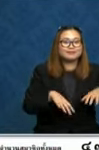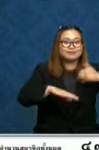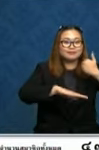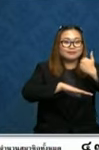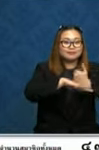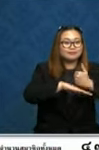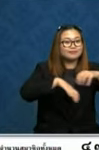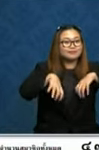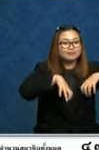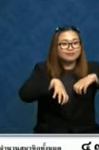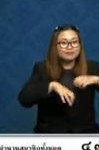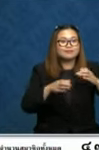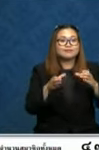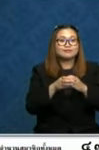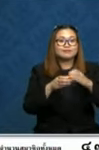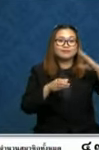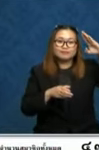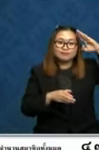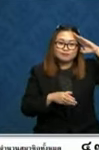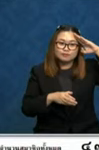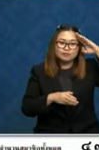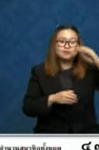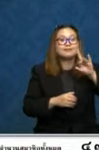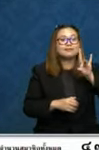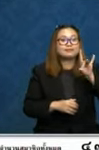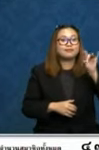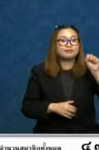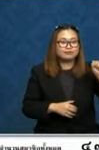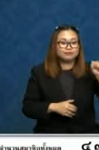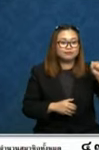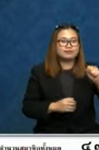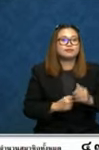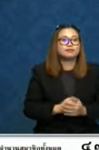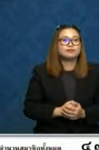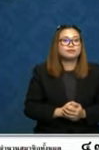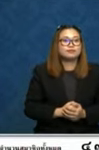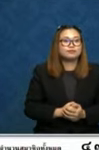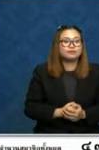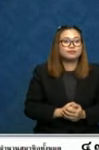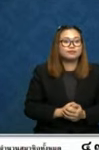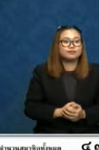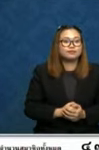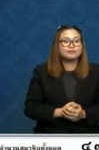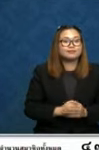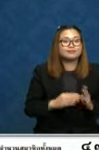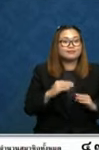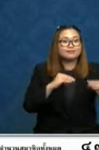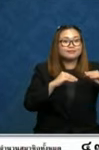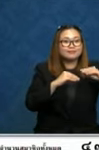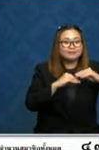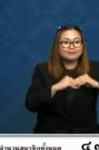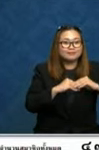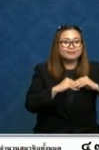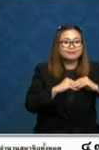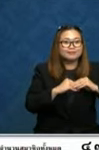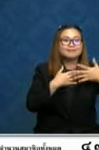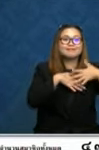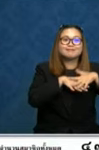กองทัพบกนะครับใช้ประมาณ 800,000 ไม่พอครับมีการเสริมทักษะพัฒนาสัมพันธ์เ